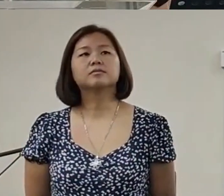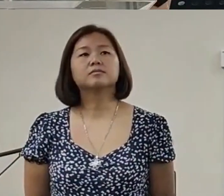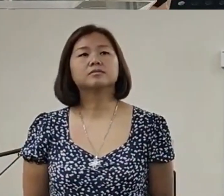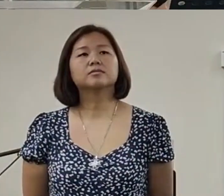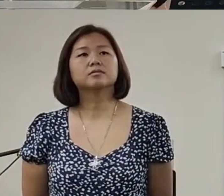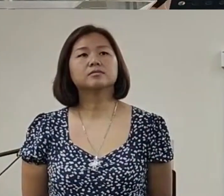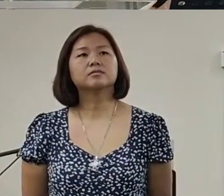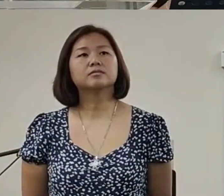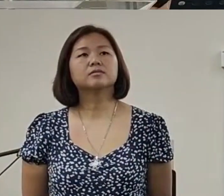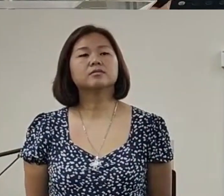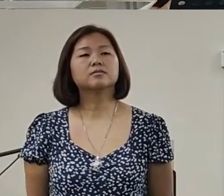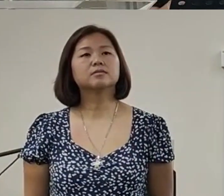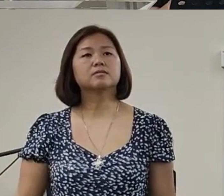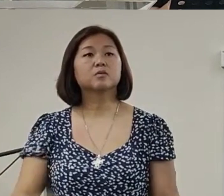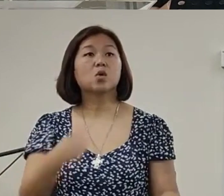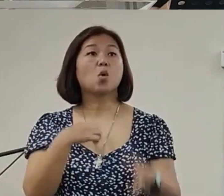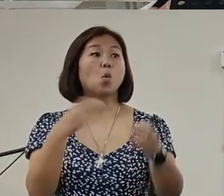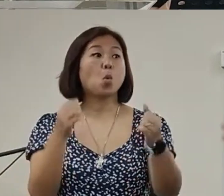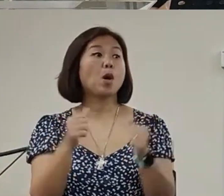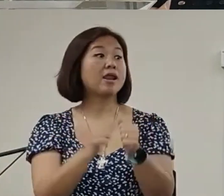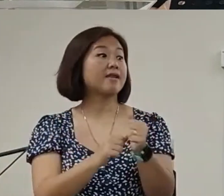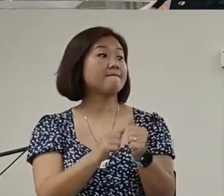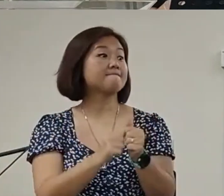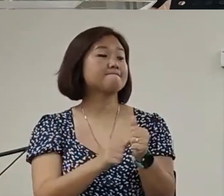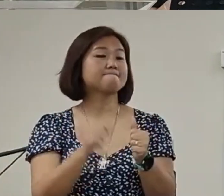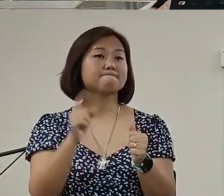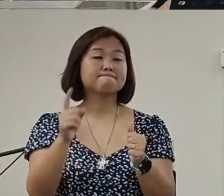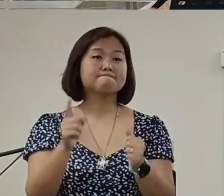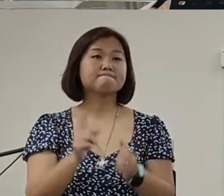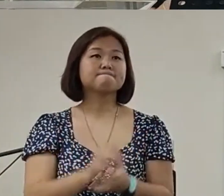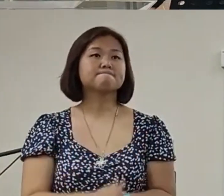我需要大家的支持